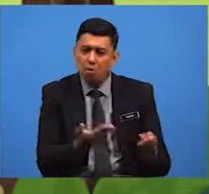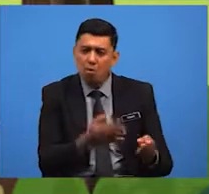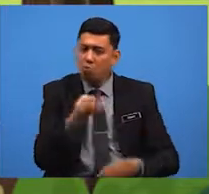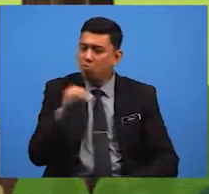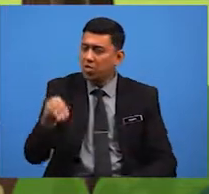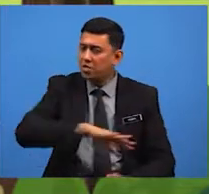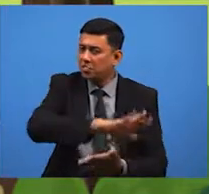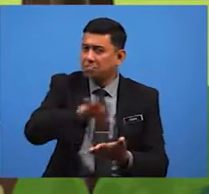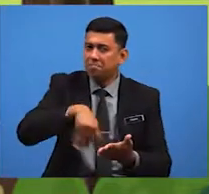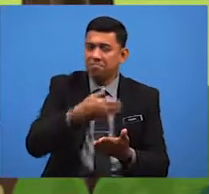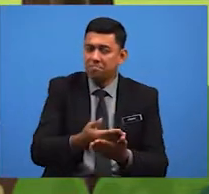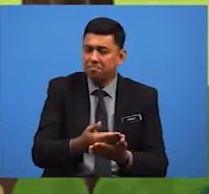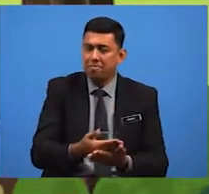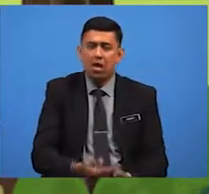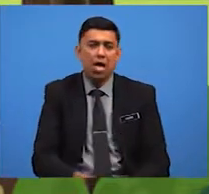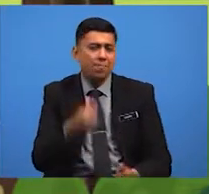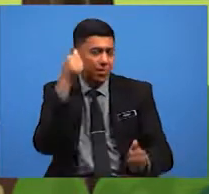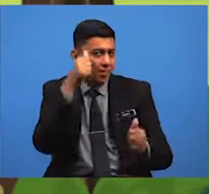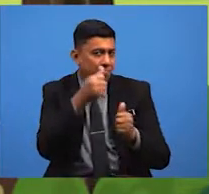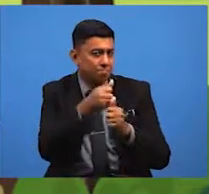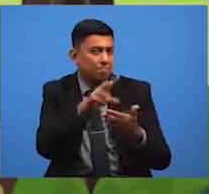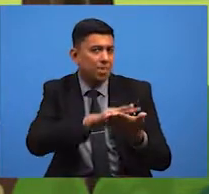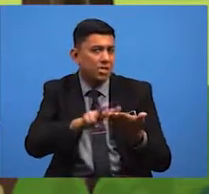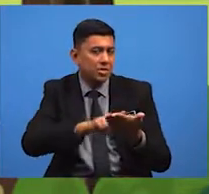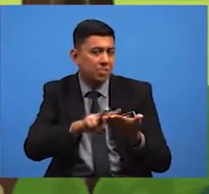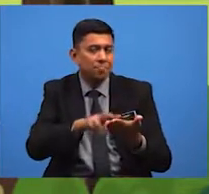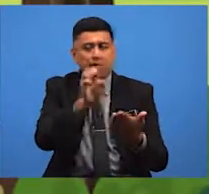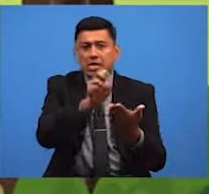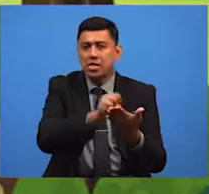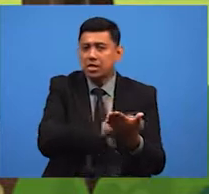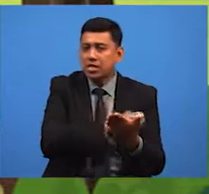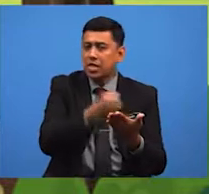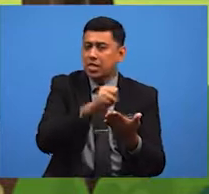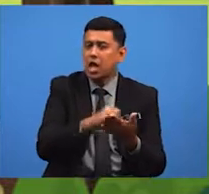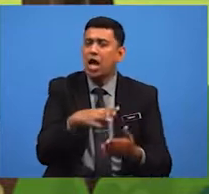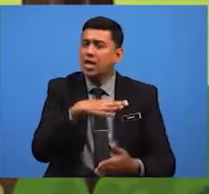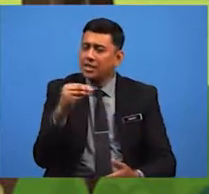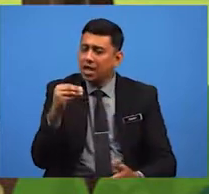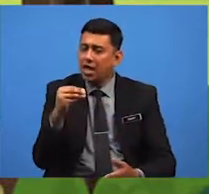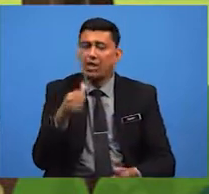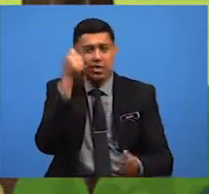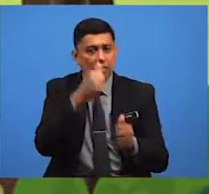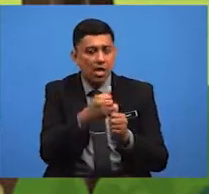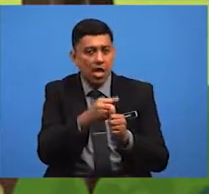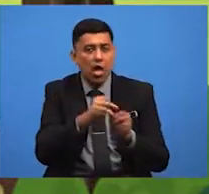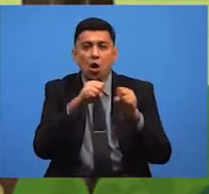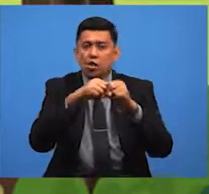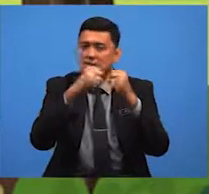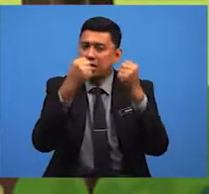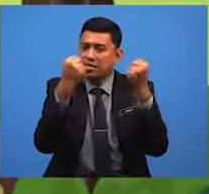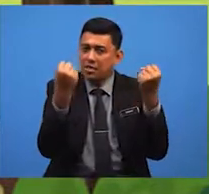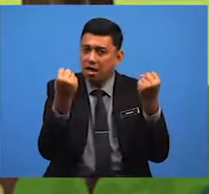semua menghayati sajak dan memahami setiap komponen sastra bagi sajak